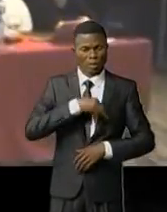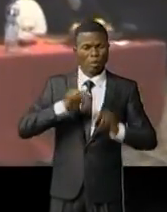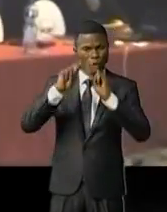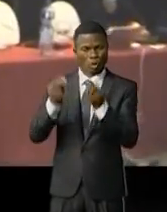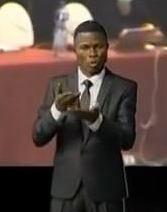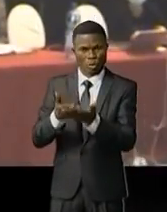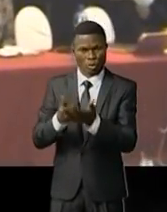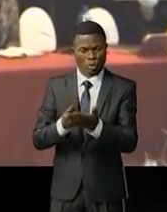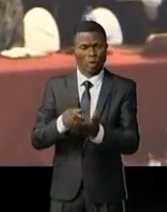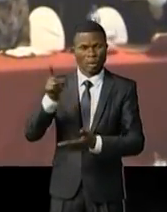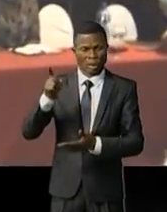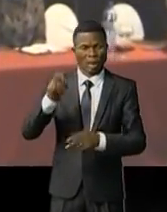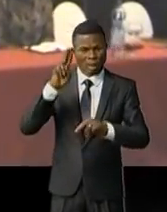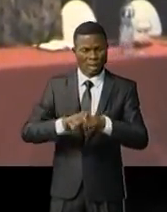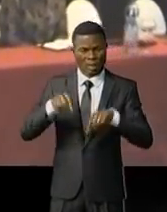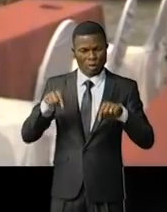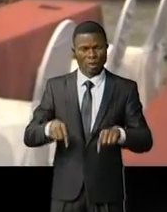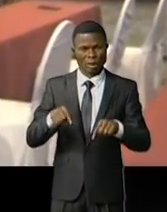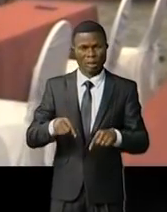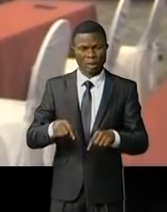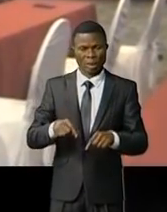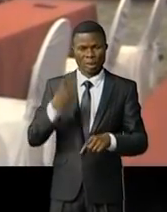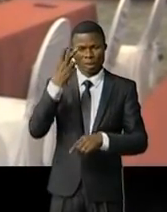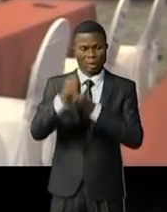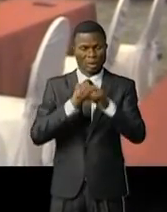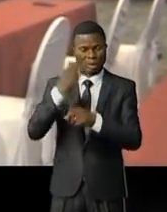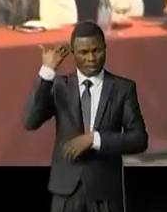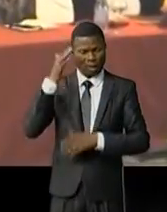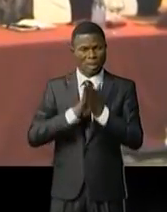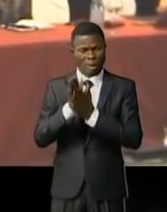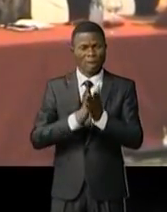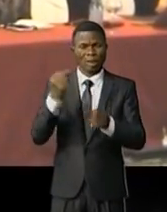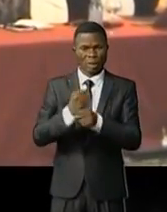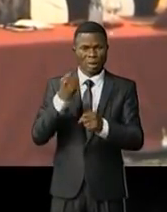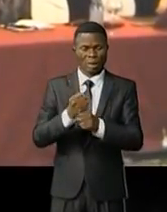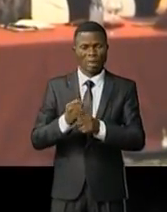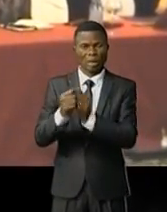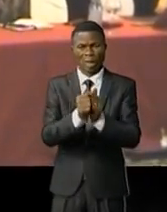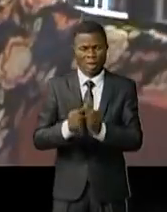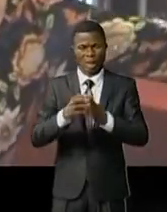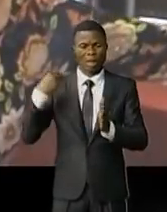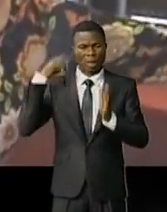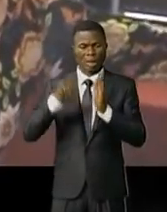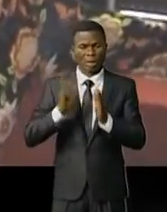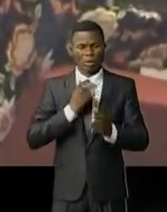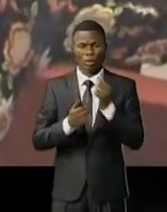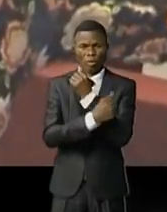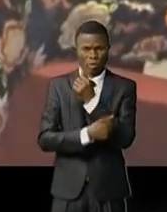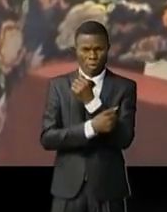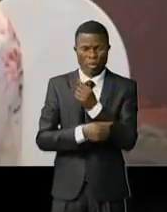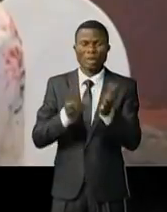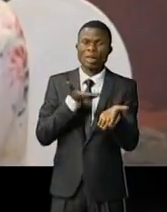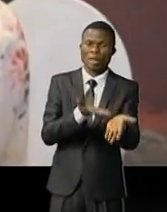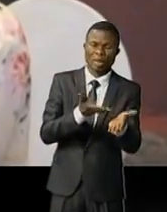structures australiennes installées en RDC depuis près de 2 ans consiste à travailler en partenariat avec le gouvernement de la République, question de l'aider